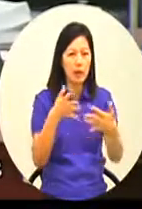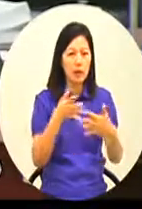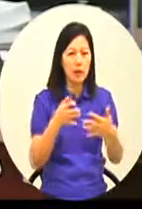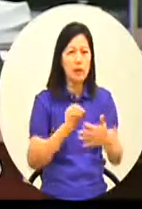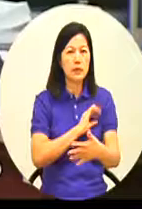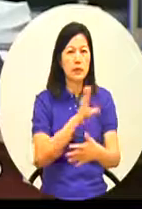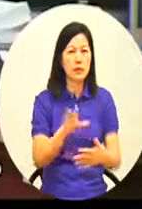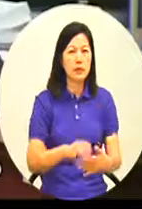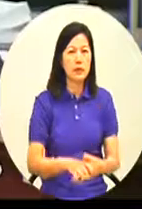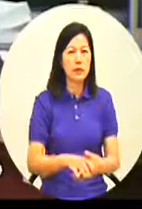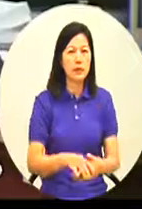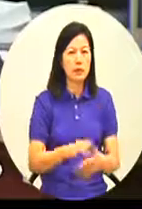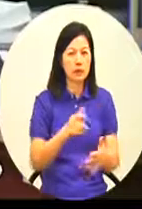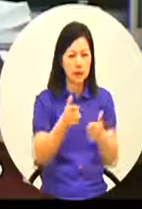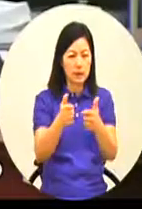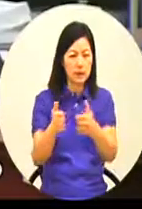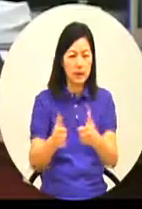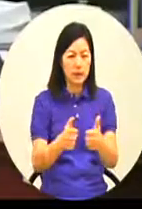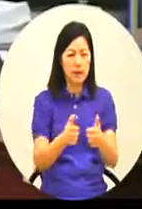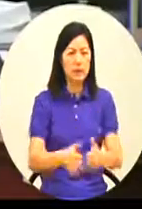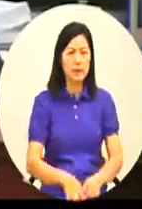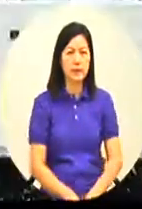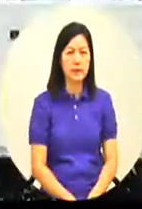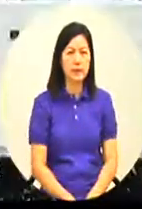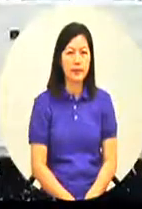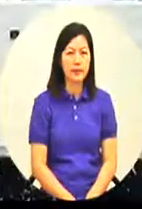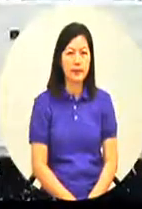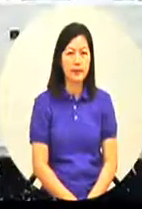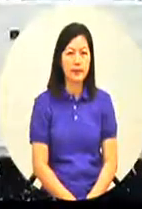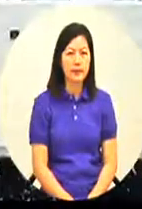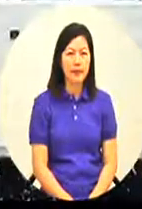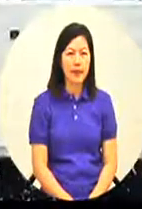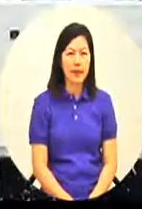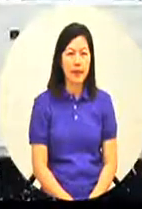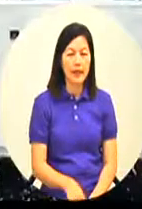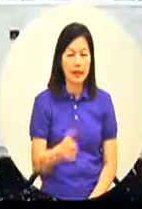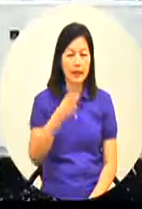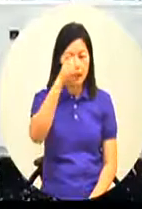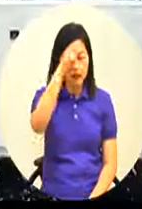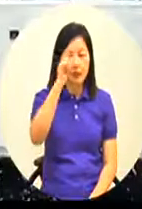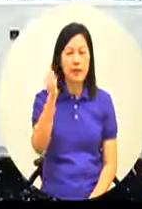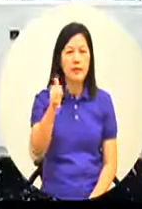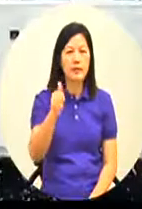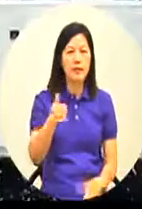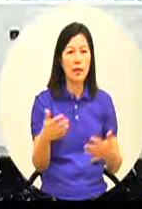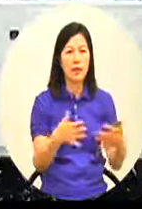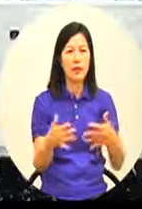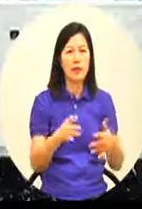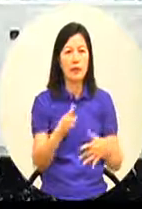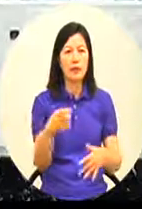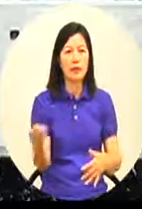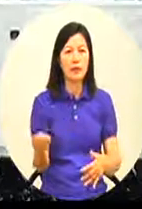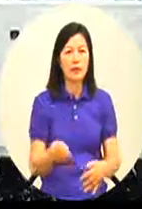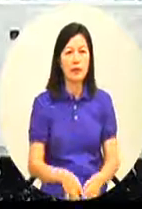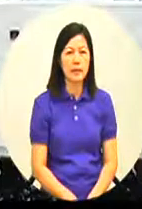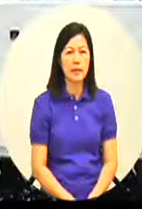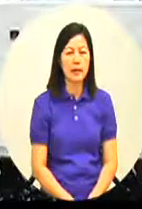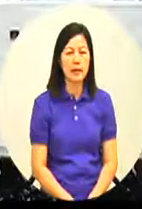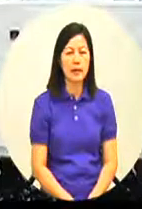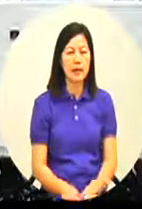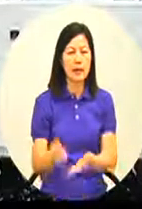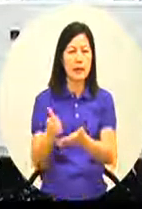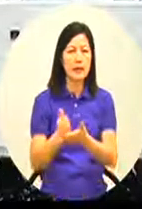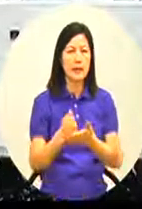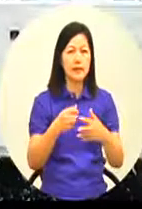间啷个接顺啦。谢谢啊，感谢啊，各位，谢谢啊，谢谢。 好，谢谢黄时隆议员的咨询哦。接下来我们请李